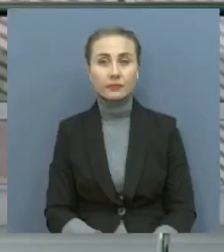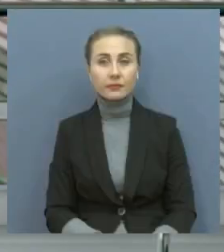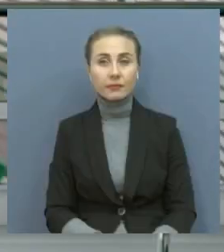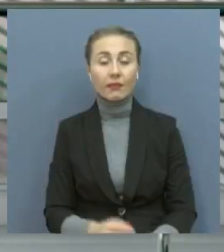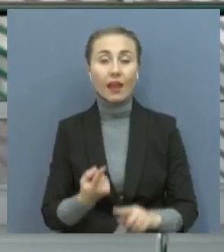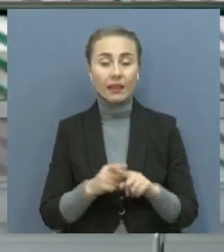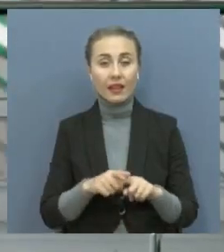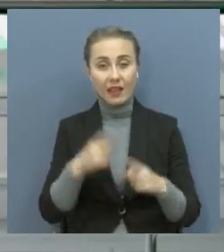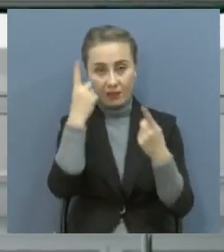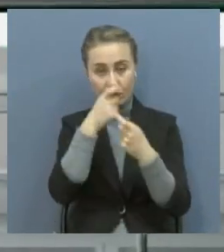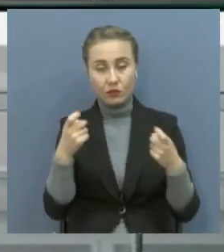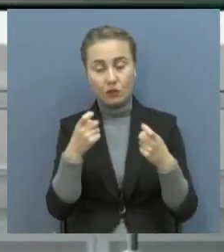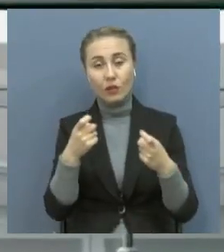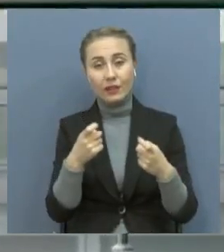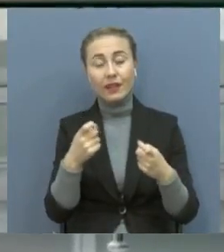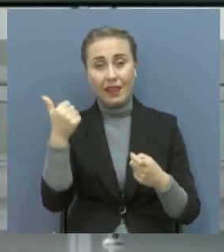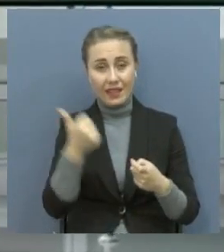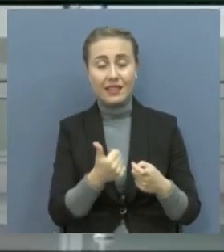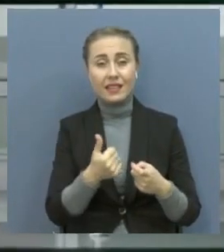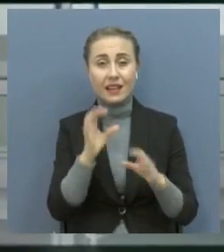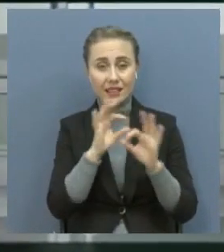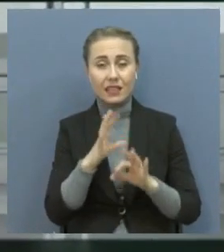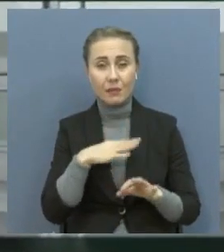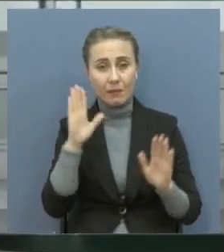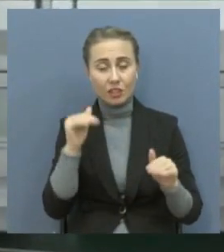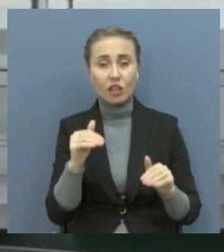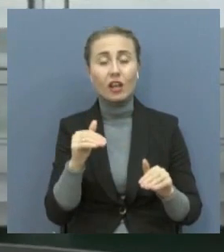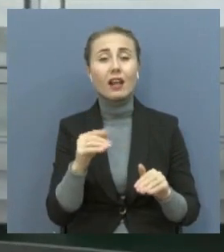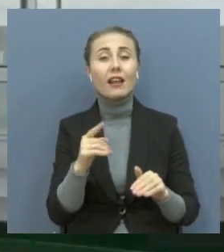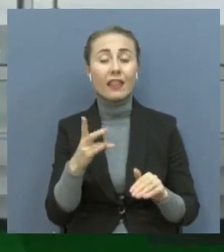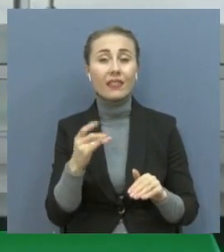Такова информационная картина минувших 7 дней. Мы прощаемся с вами ровно на